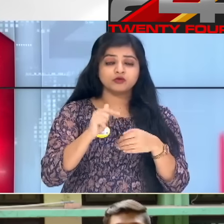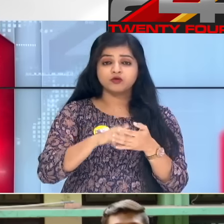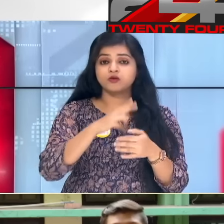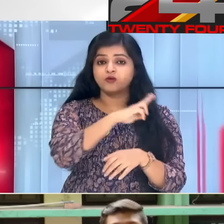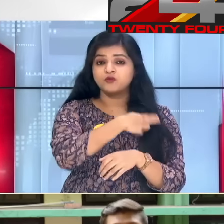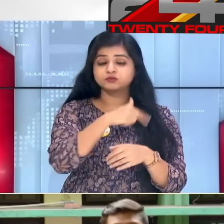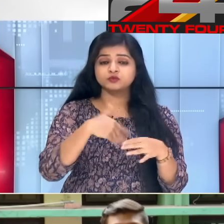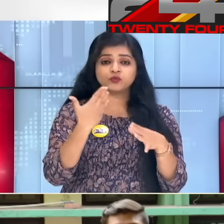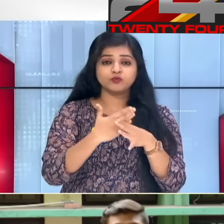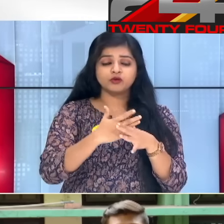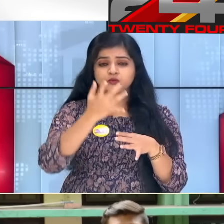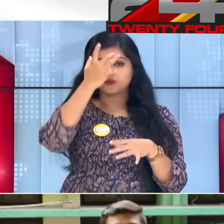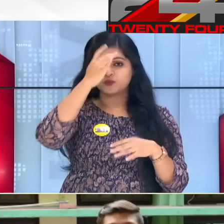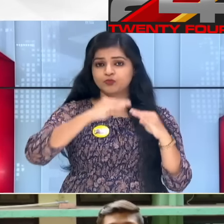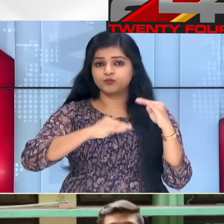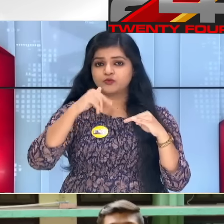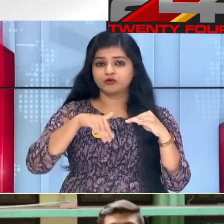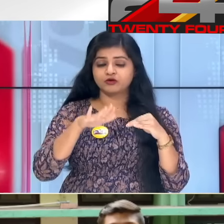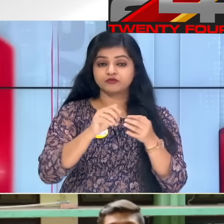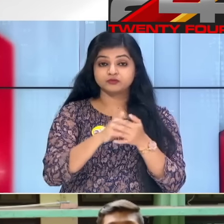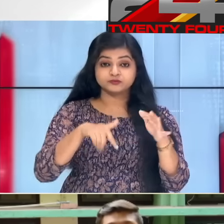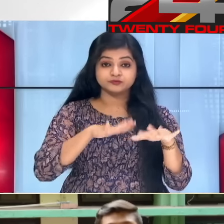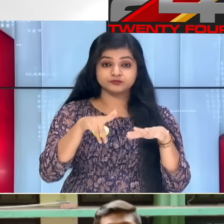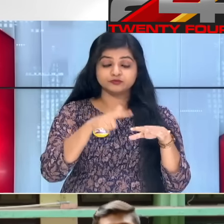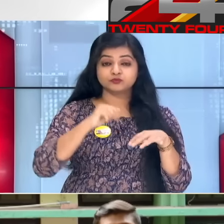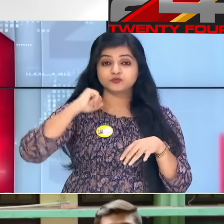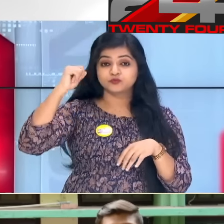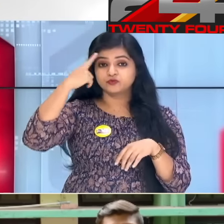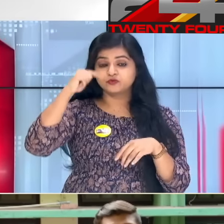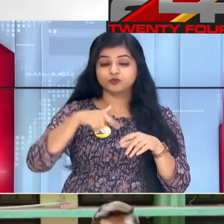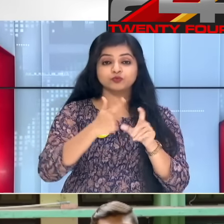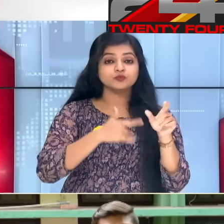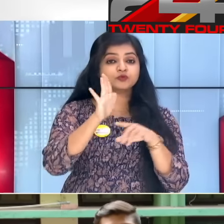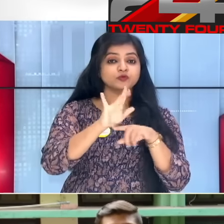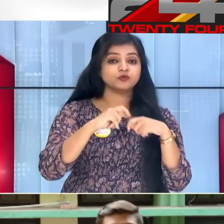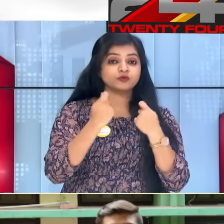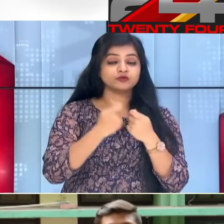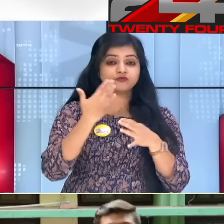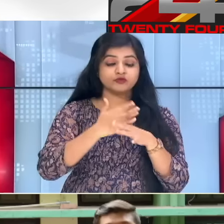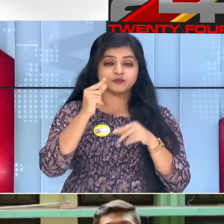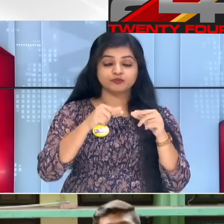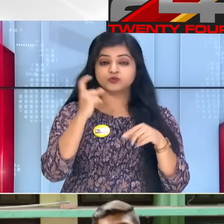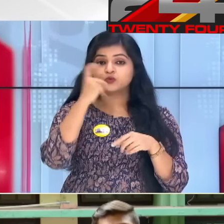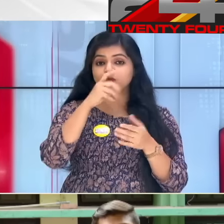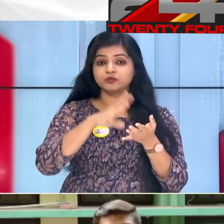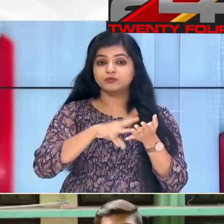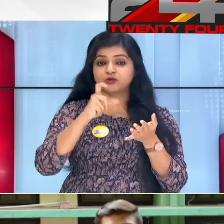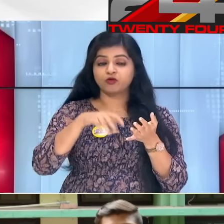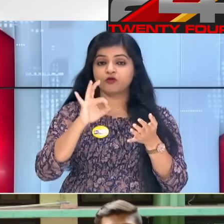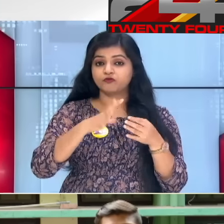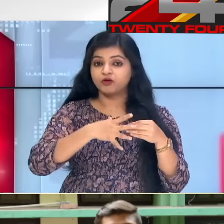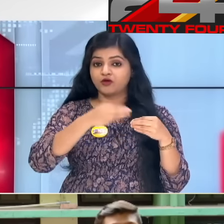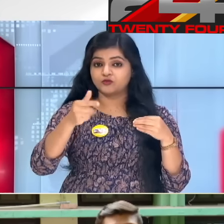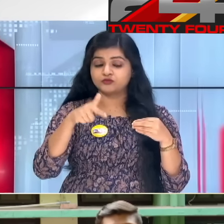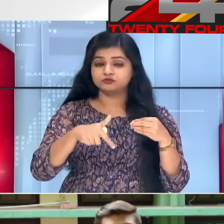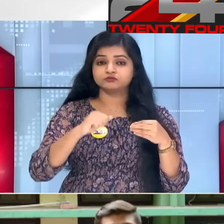ആശുപത്രിയുടെ പ്രവർത്തനങ്ങൾ ഉൾപ്പെടെ നീങ്ങുന്നത് ഈ സാഹചര്യത്തിലാണ് പ്രതിഷേധവുമായി യൂത്ത് കോൺഗ്രസ് പ്രവർത്തകർ കോഴിക്കോട് മെഡിക്കൽ കോളേജ് സൂപ്രണ്ട് സൂപ്രണ്ടിന്റെ ഓഫീസിന്